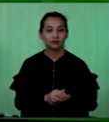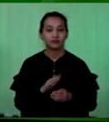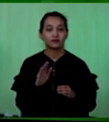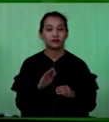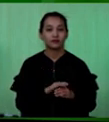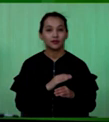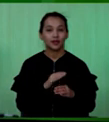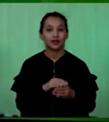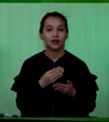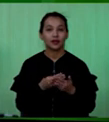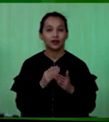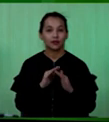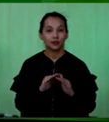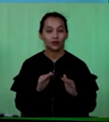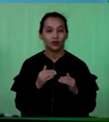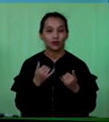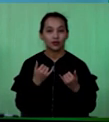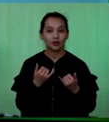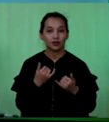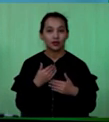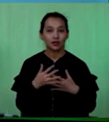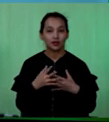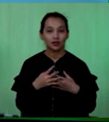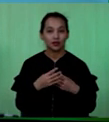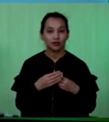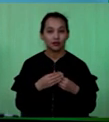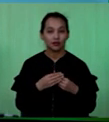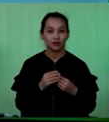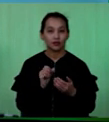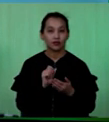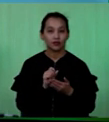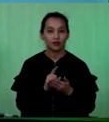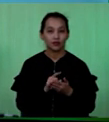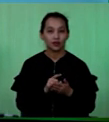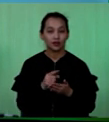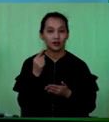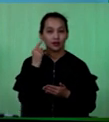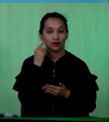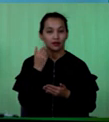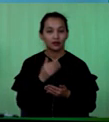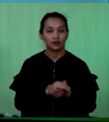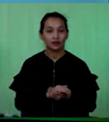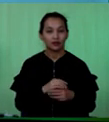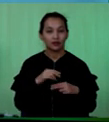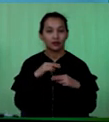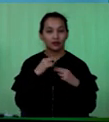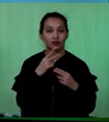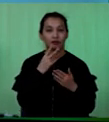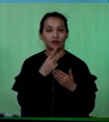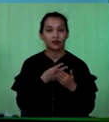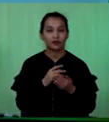Barakalla aziz o'quvchilarim. Ana endi sizlar bilan topshiriqni tinglasak. Diqqat bilan